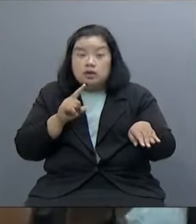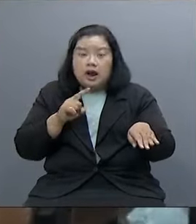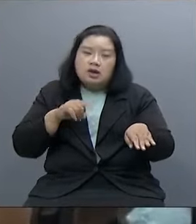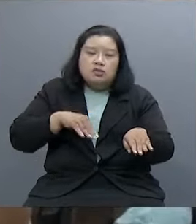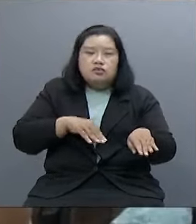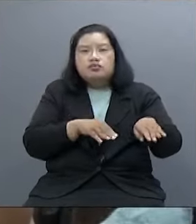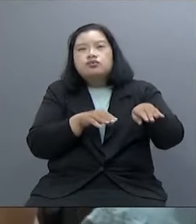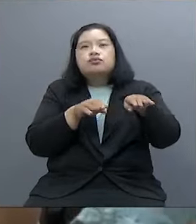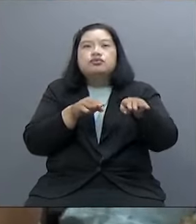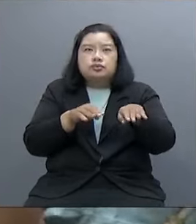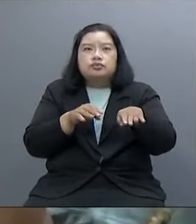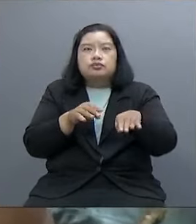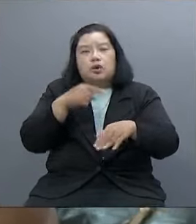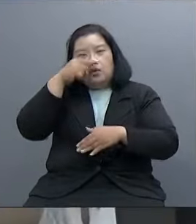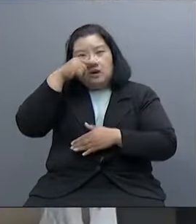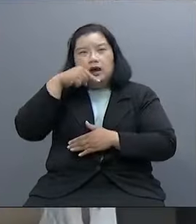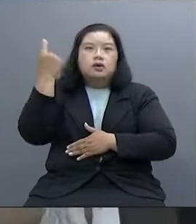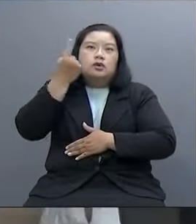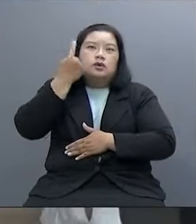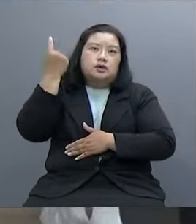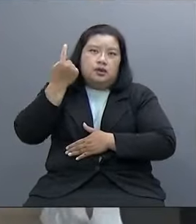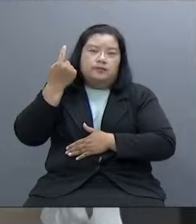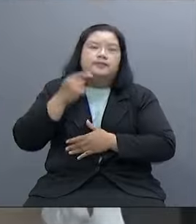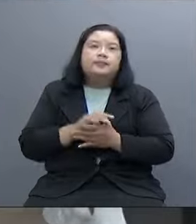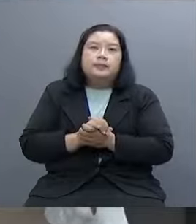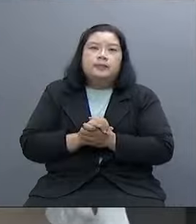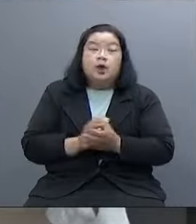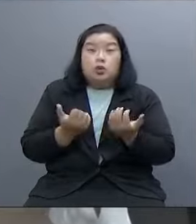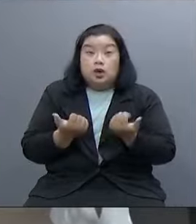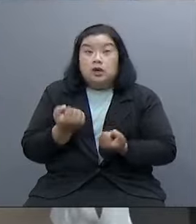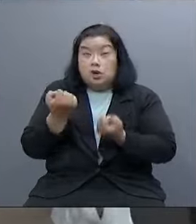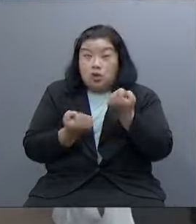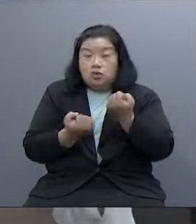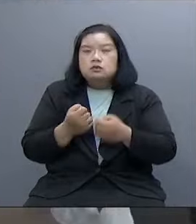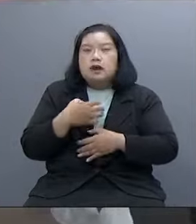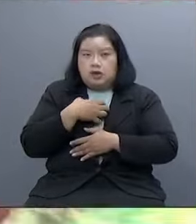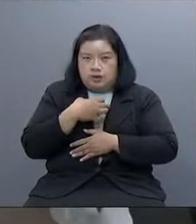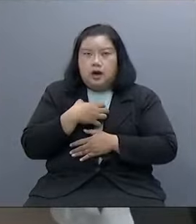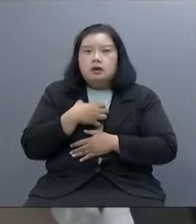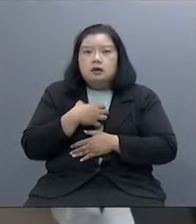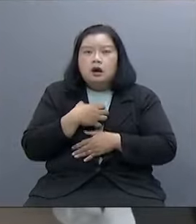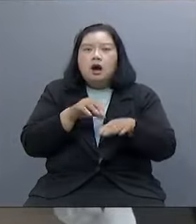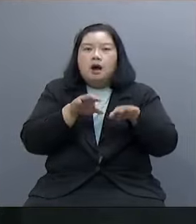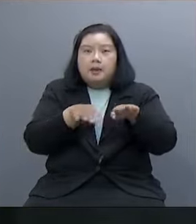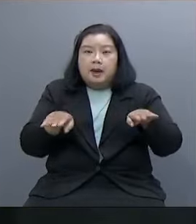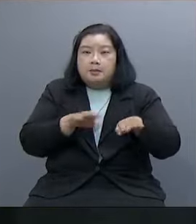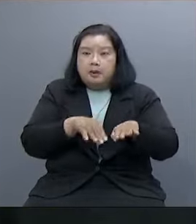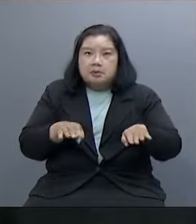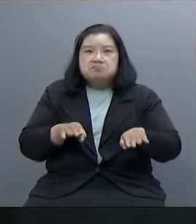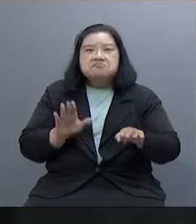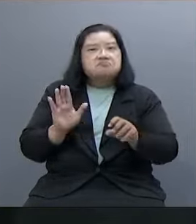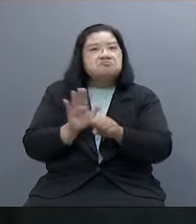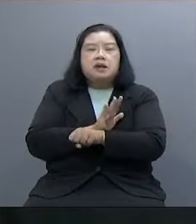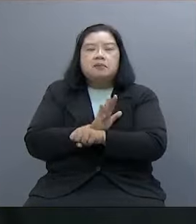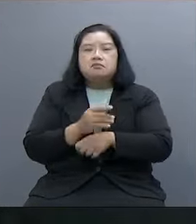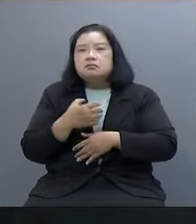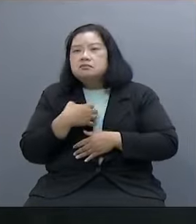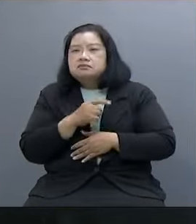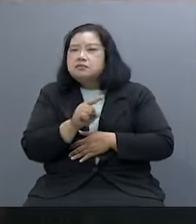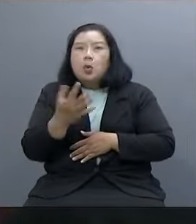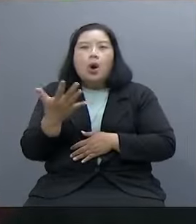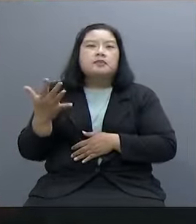ที่แน่นอนว่าตอนนี้เนี่ยพื้นที่การจอดรถบริเวณด่านพรมแดนเบตงเนี่ยเต็มไม่สามารถหาที่จอดได้